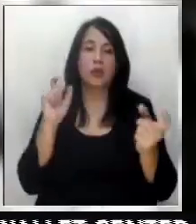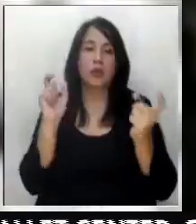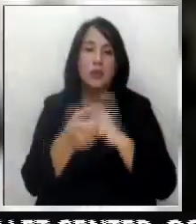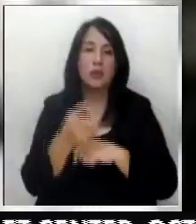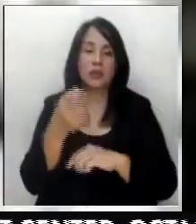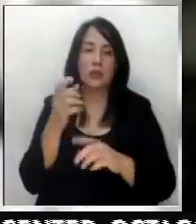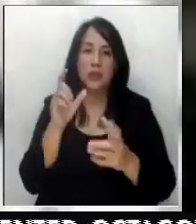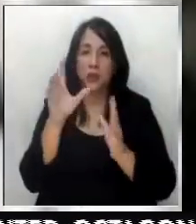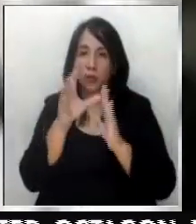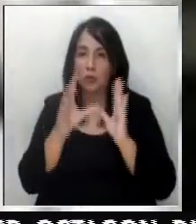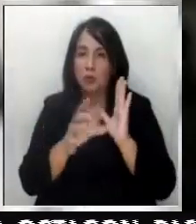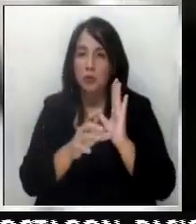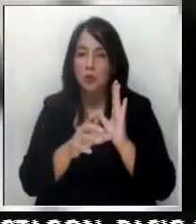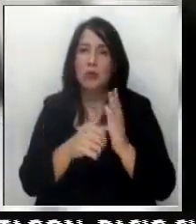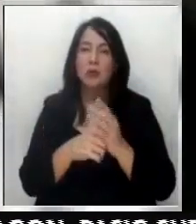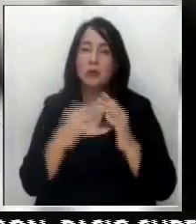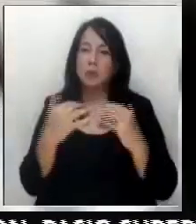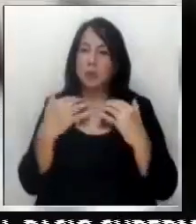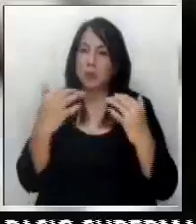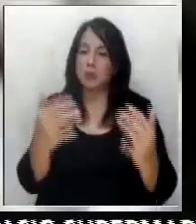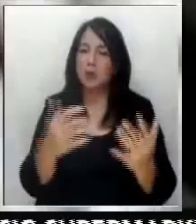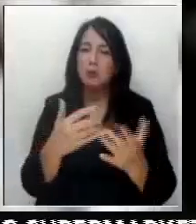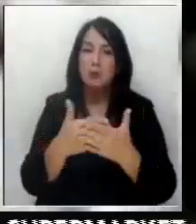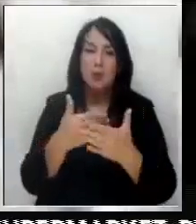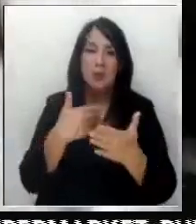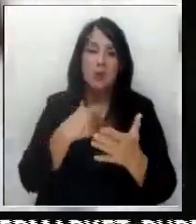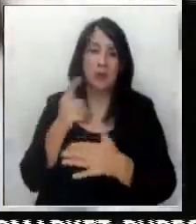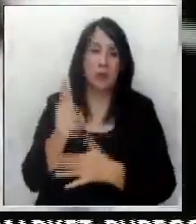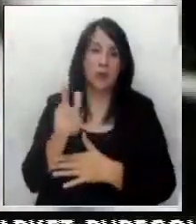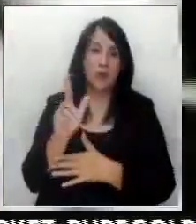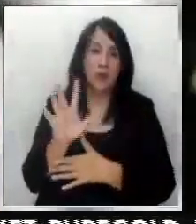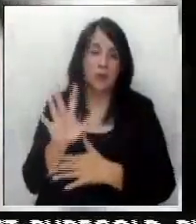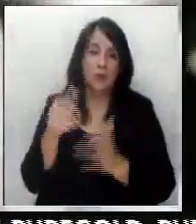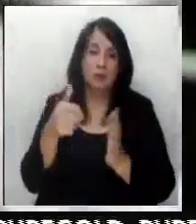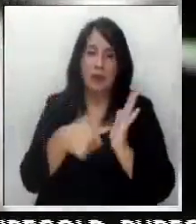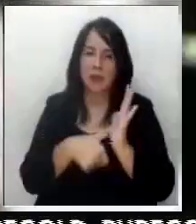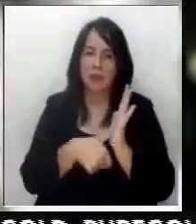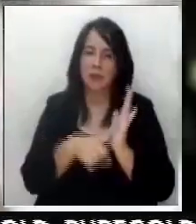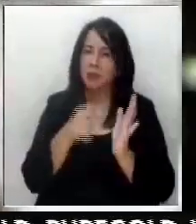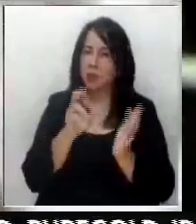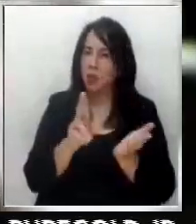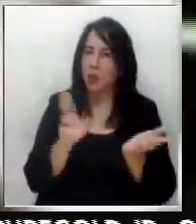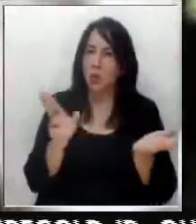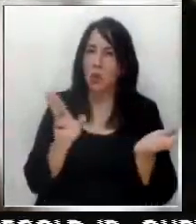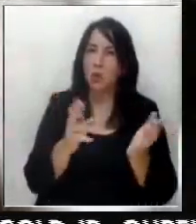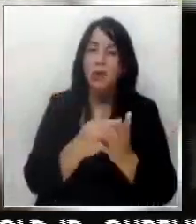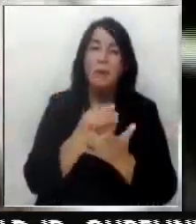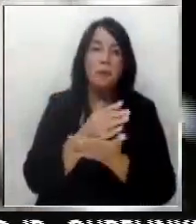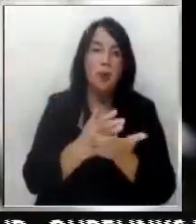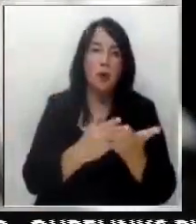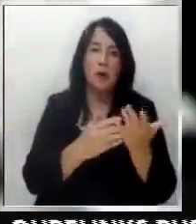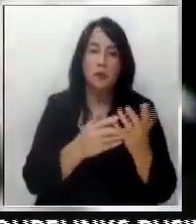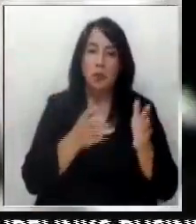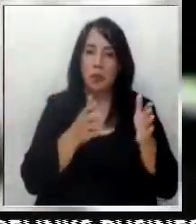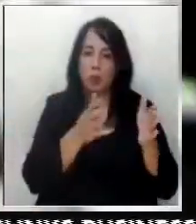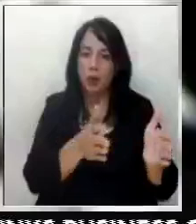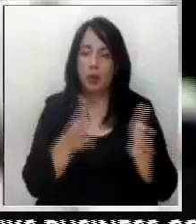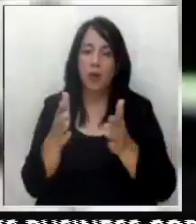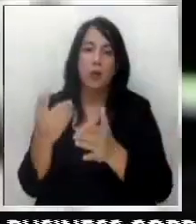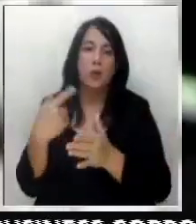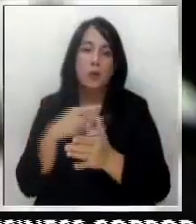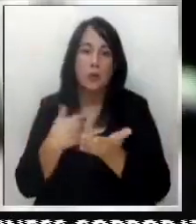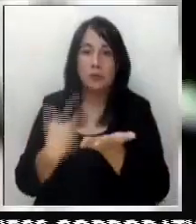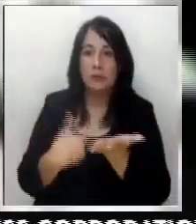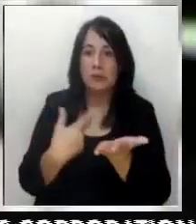election of the delegates, will that happen before the 2025 elections or during? That is part of the mode we are going to tackle. If